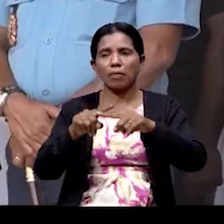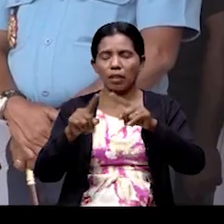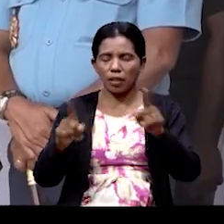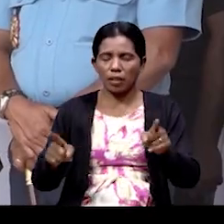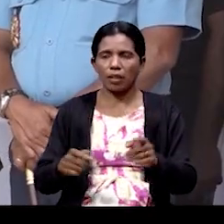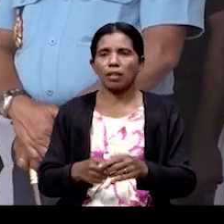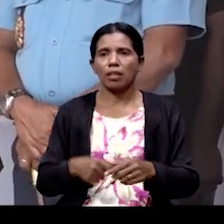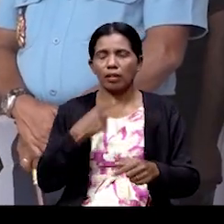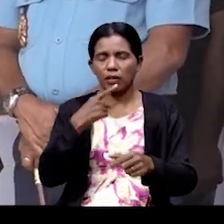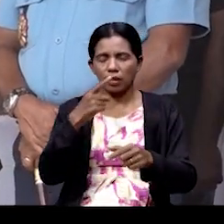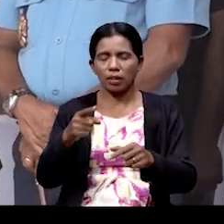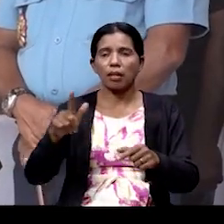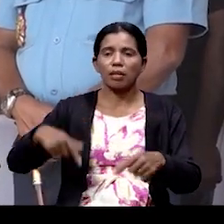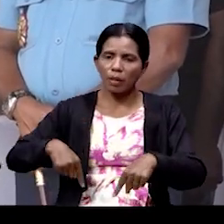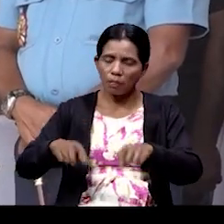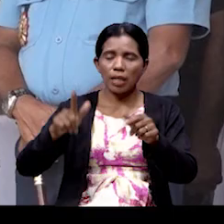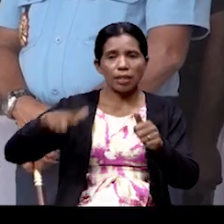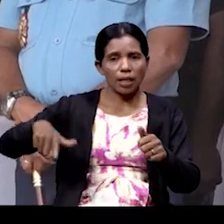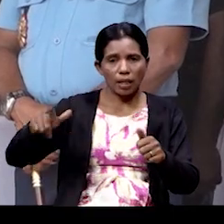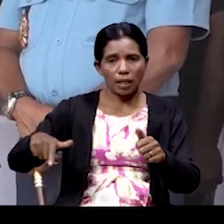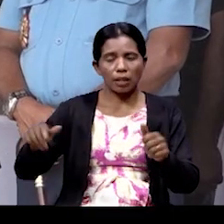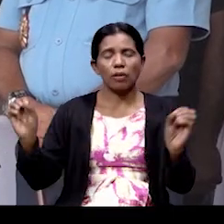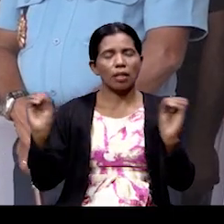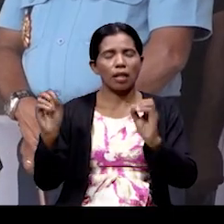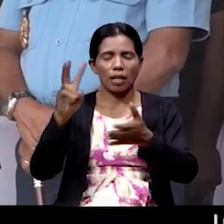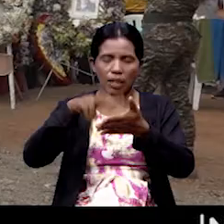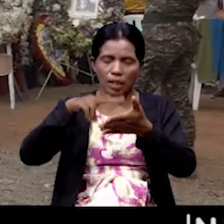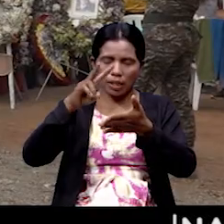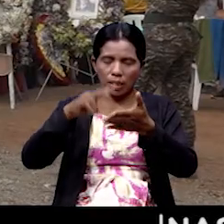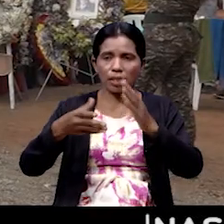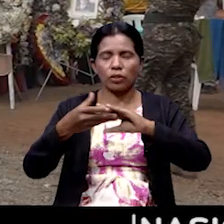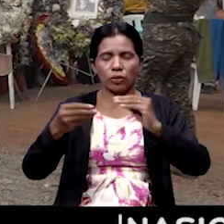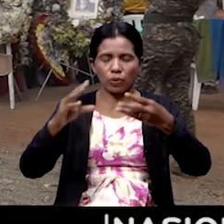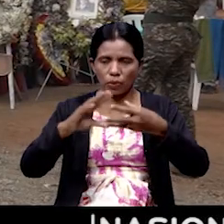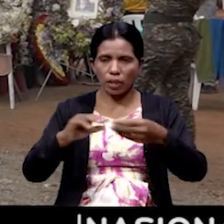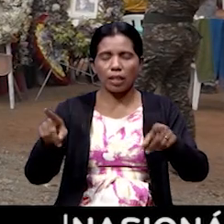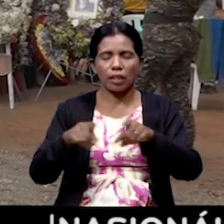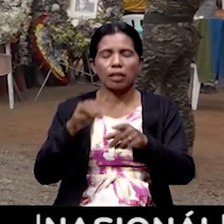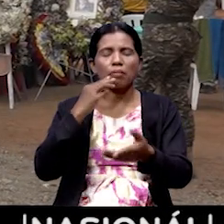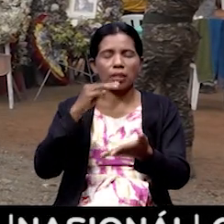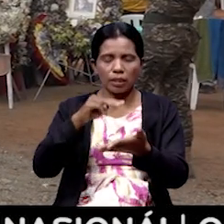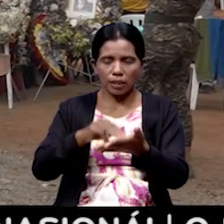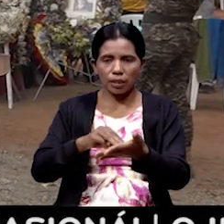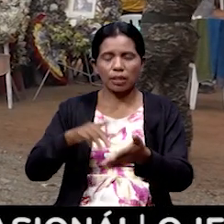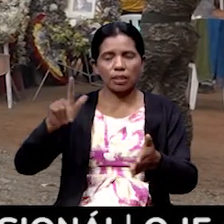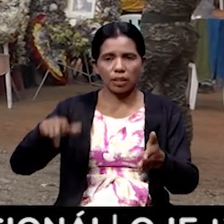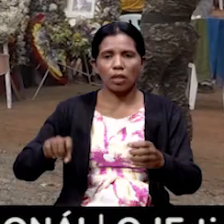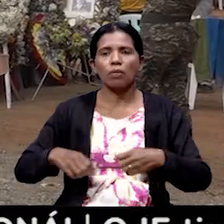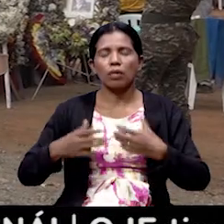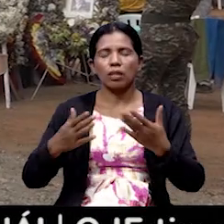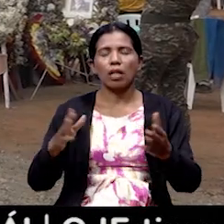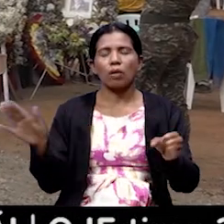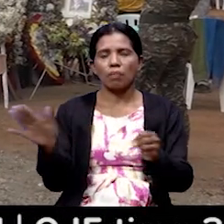parte atrasa nula consegue le biografia sodozu nian, nudar mensazen ikus tamba okupadu oinsa completa dadus